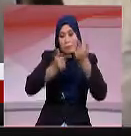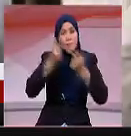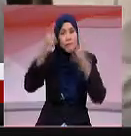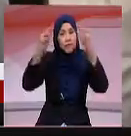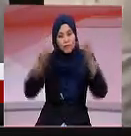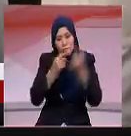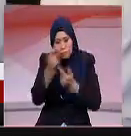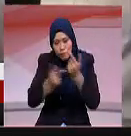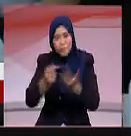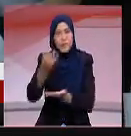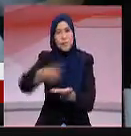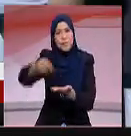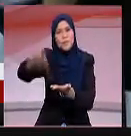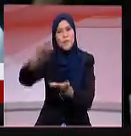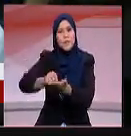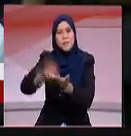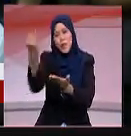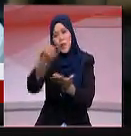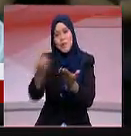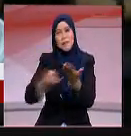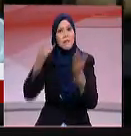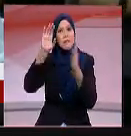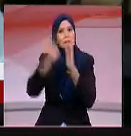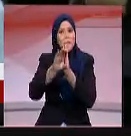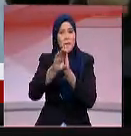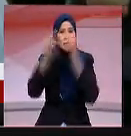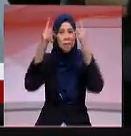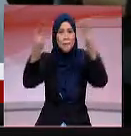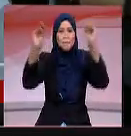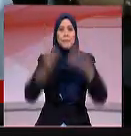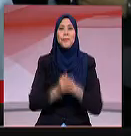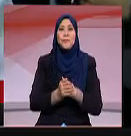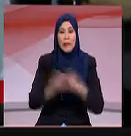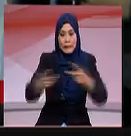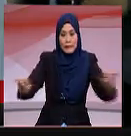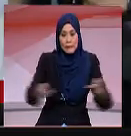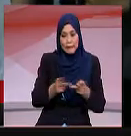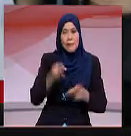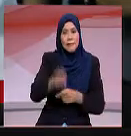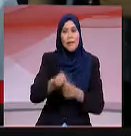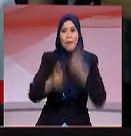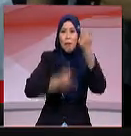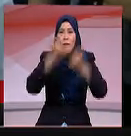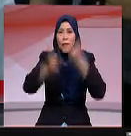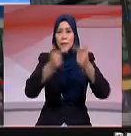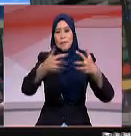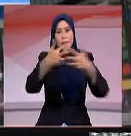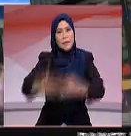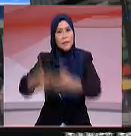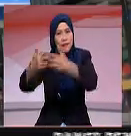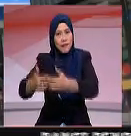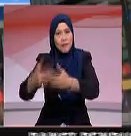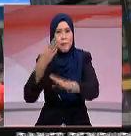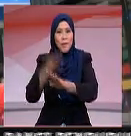menandatangani lukisan yang mengabadikan potretnya selain pahlawan World beliau truk mengadakan lawatan ke kilang infineon